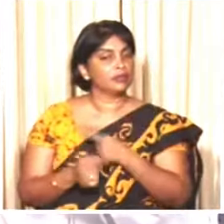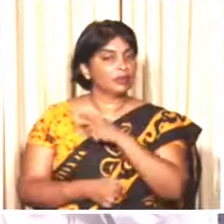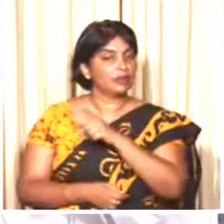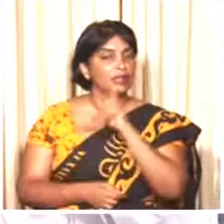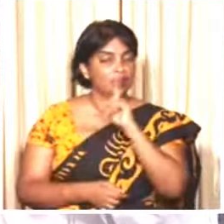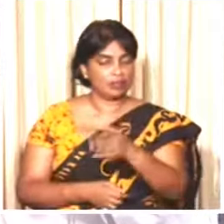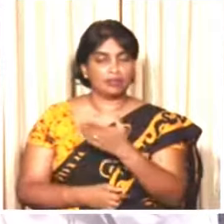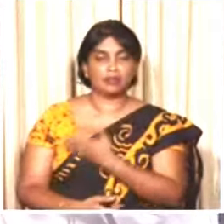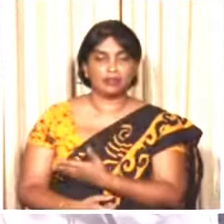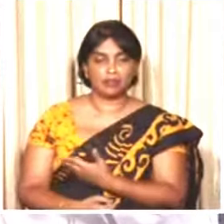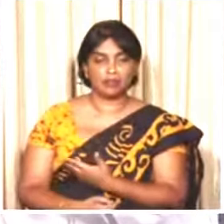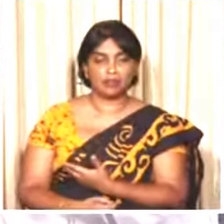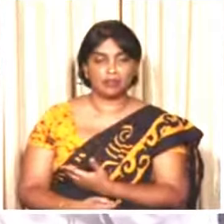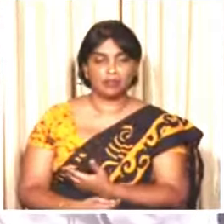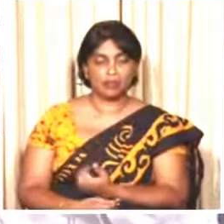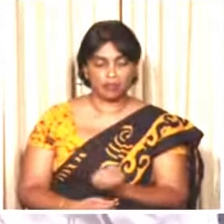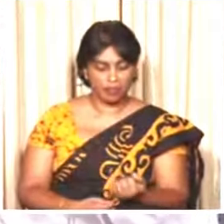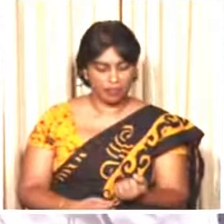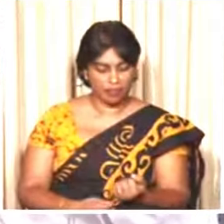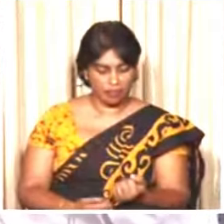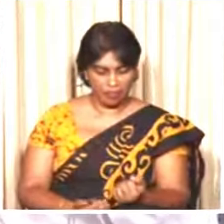කියන්නේ මෙතුමා